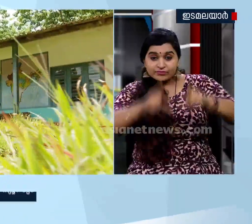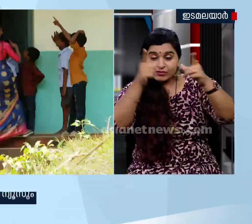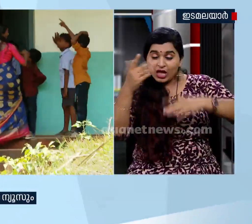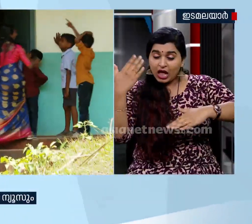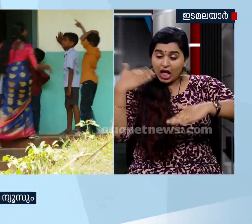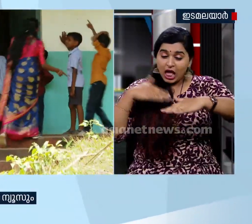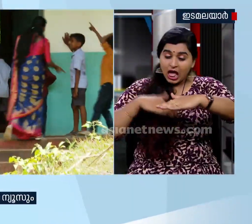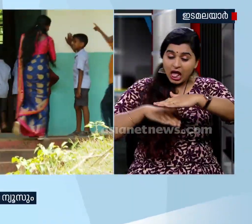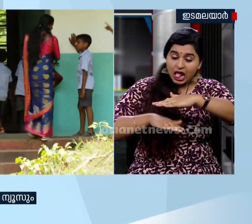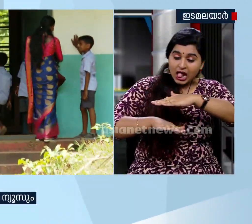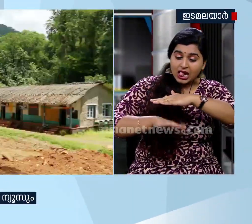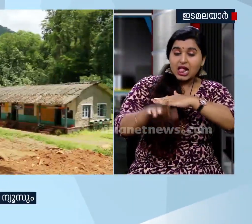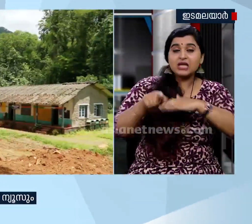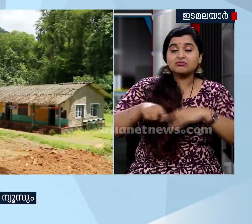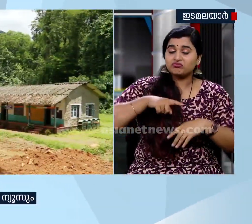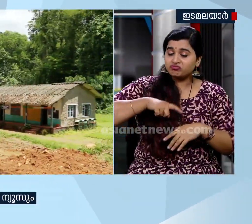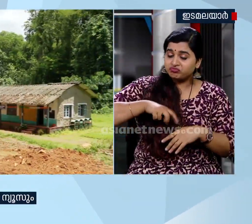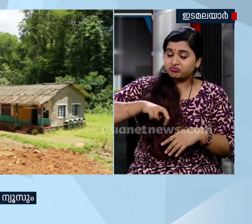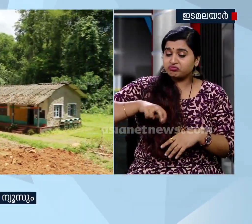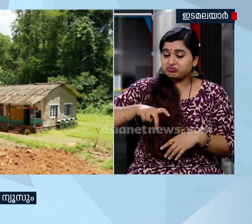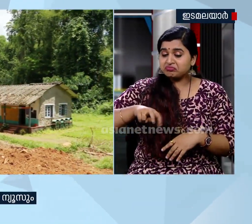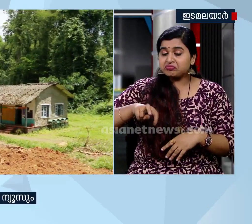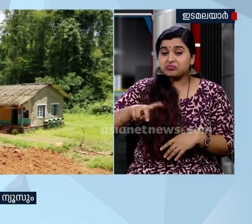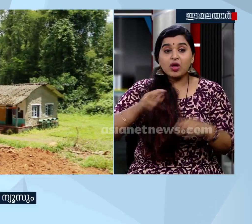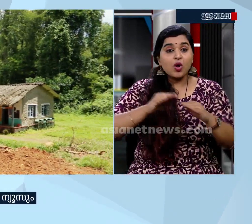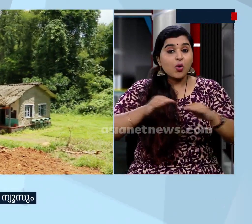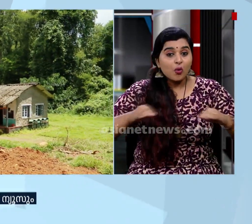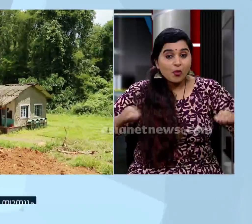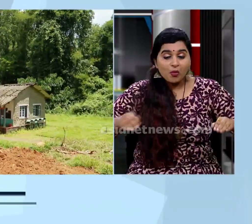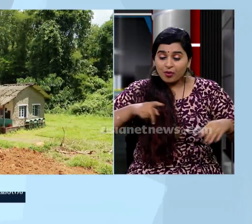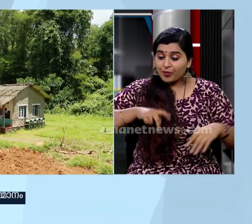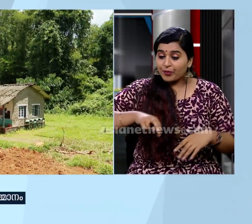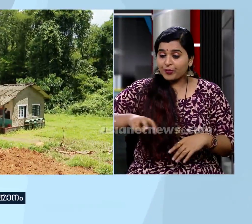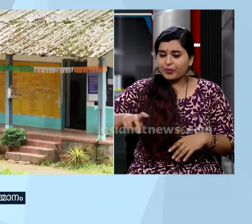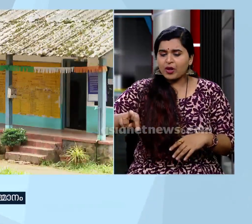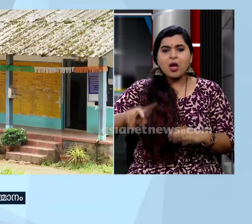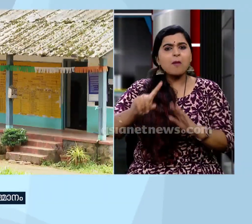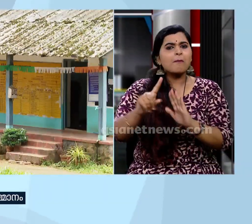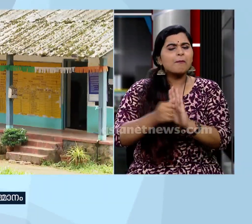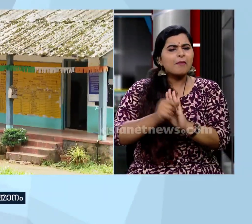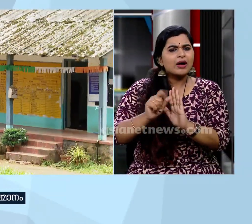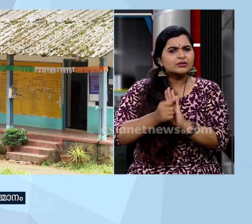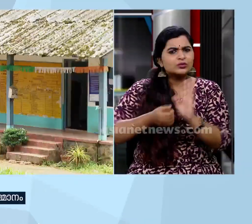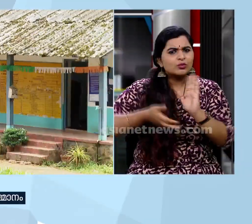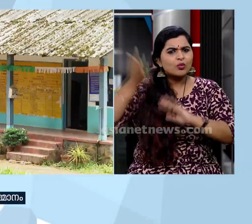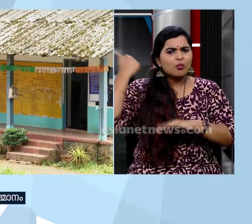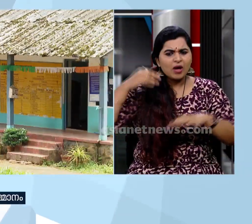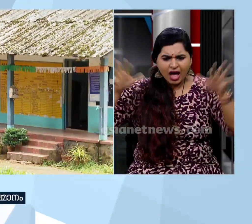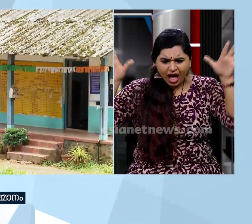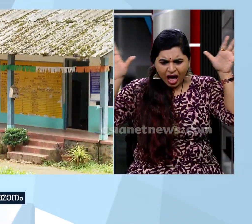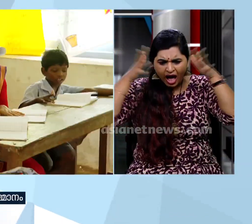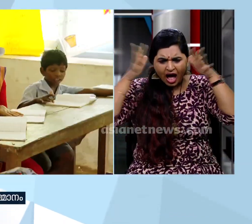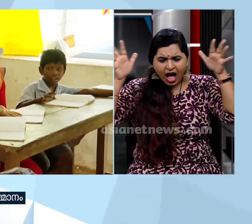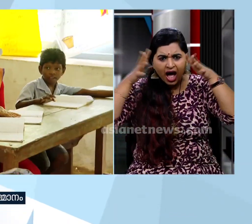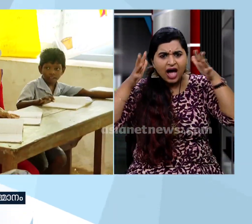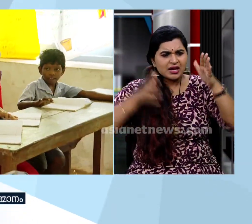ആദിവാസി വിദ്യാർത്ഥിയും ക്ലാസ്സിലെത്തുന്നത്. മാസങ്ങൾക്ക് മുൻപാണ് സ്കൂൾ കെട്ടിടത്തിന്റെ ഒരു ഭാഗവും വാട്ടർ ടാങ്കും ആനയിറങ്ങി തകർത്ത്